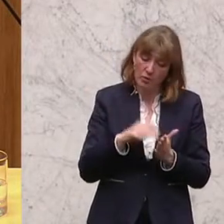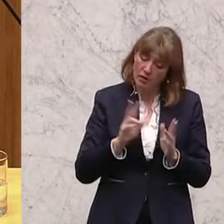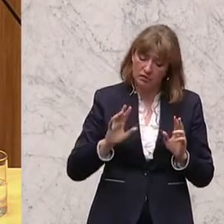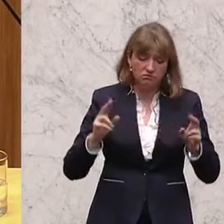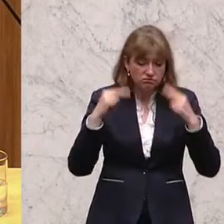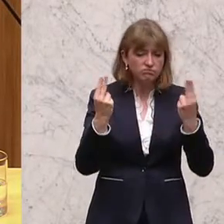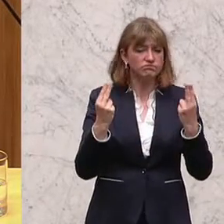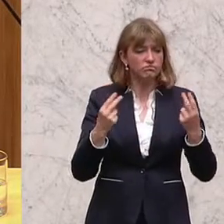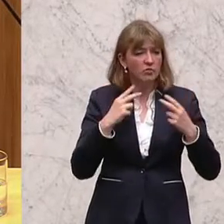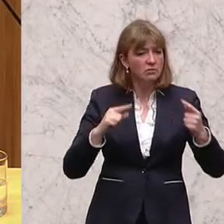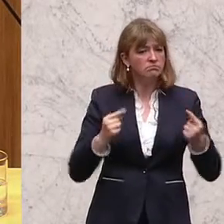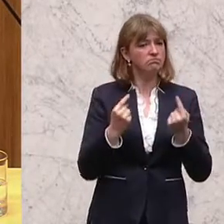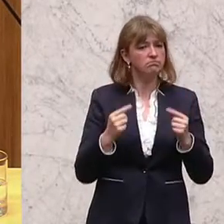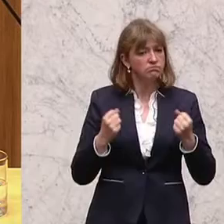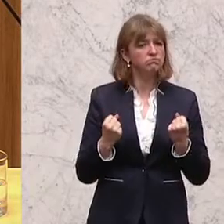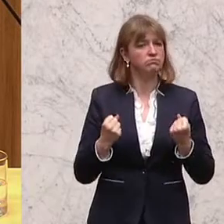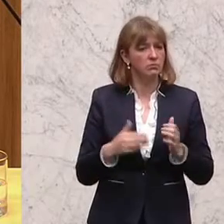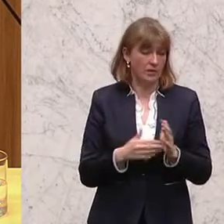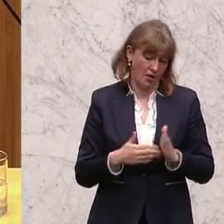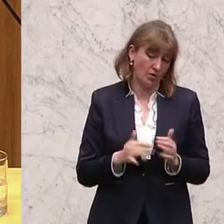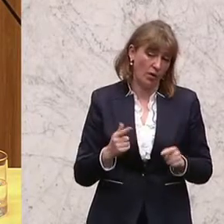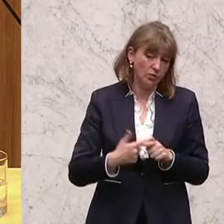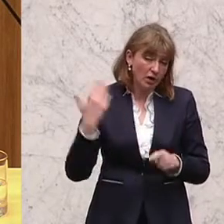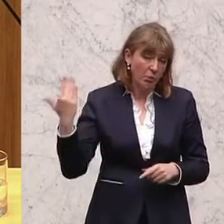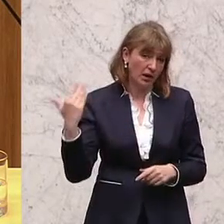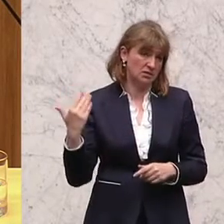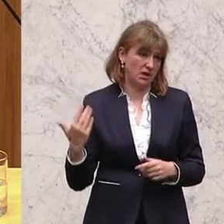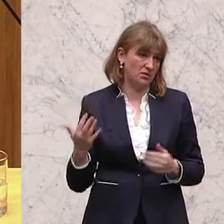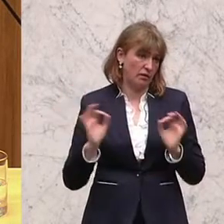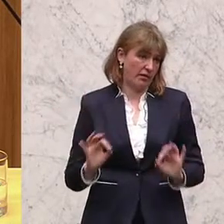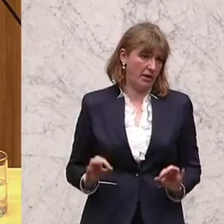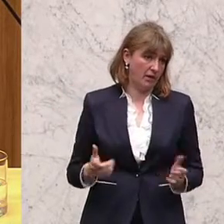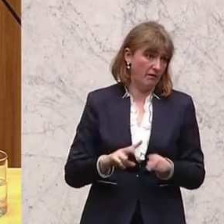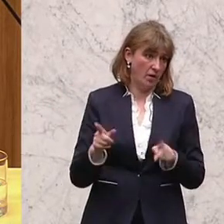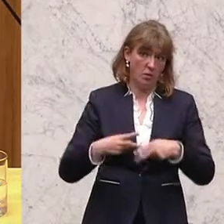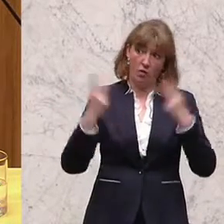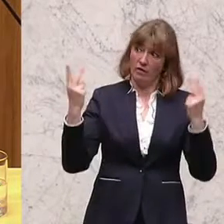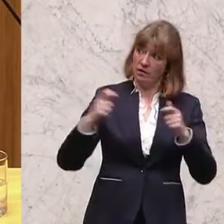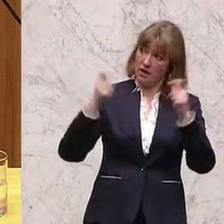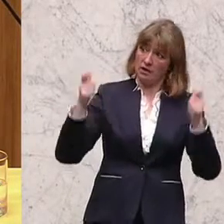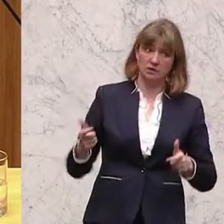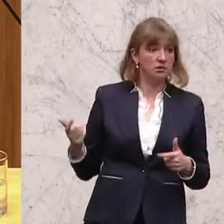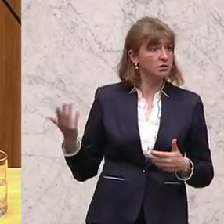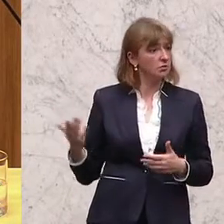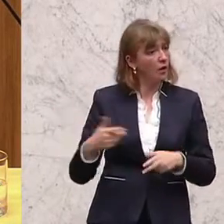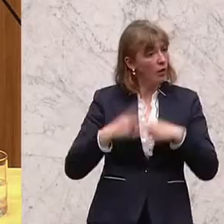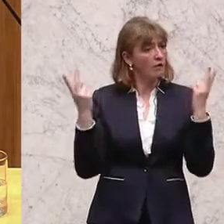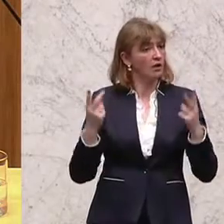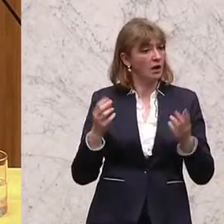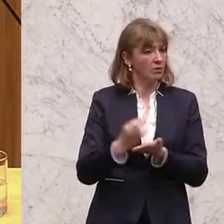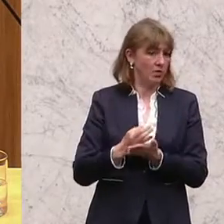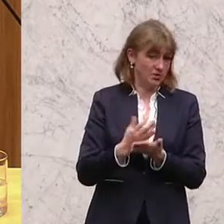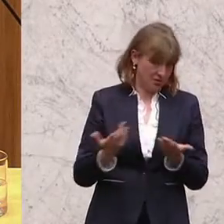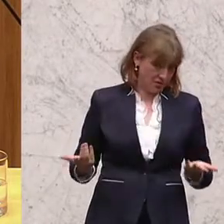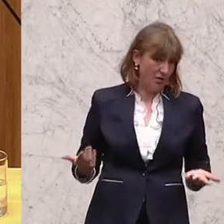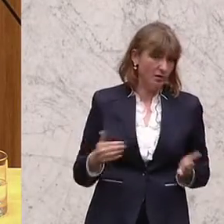gewisse Konfliktfreude. Ja, und auch Repräsentationsfähigkeit, weil es ist letztendlich eine öffentliche Institution, die sich auch öffentlich positioniert und